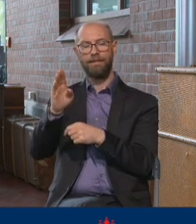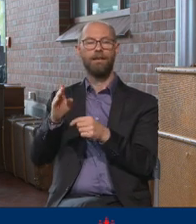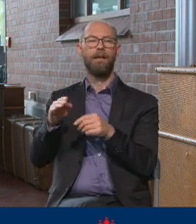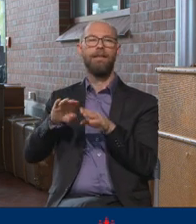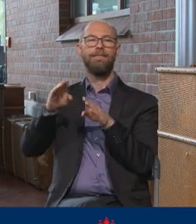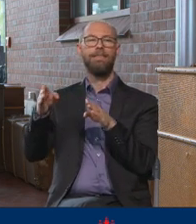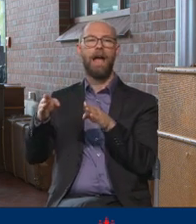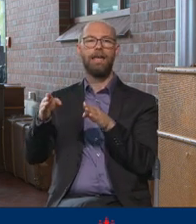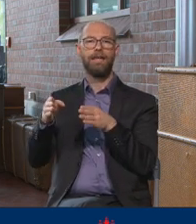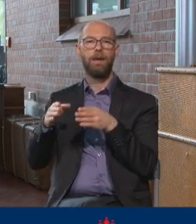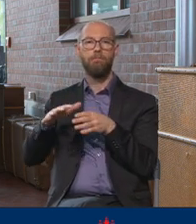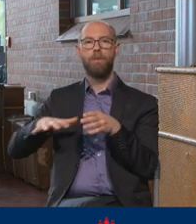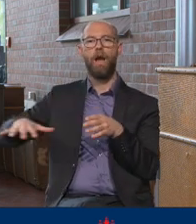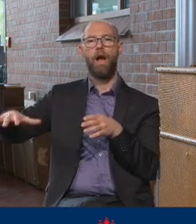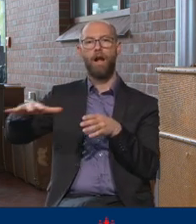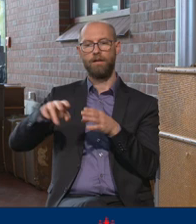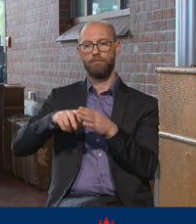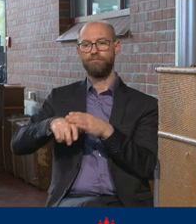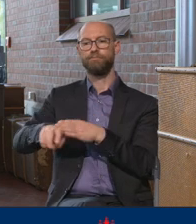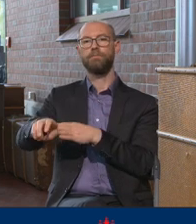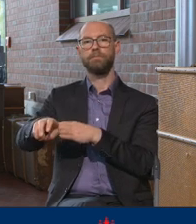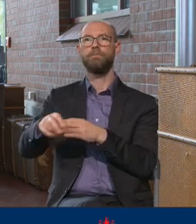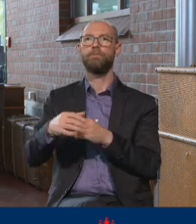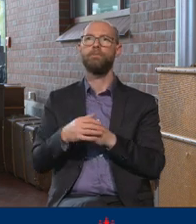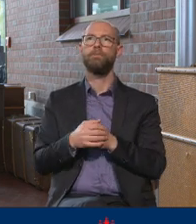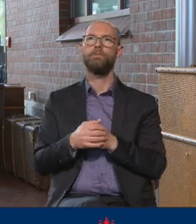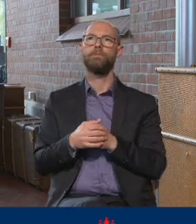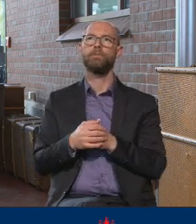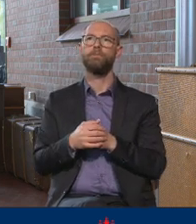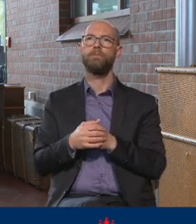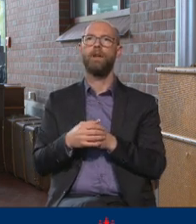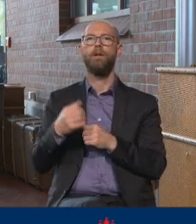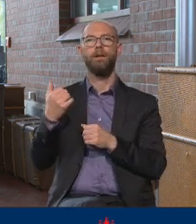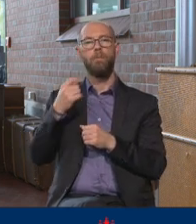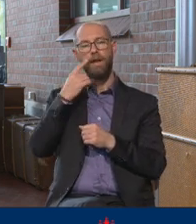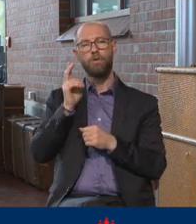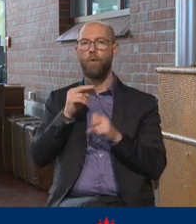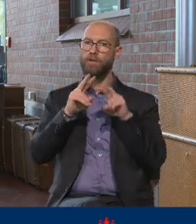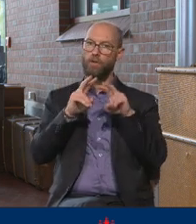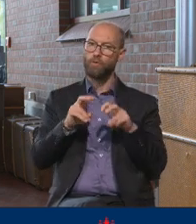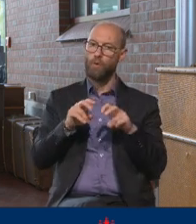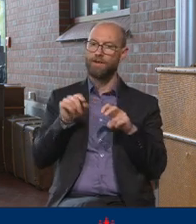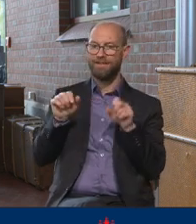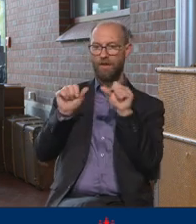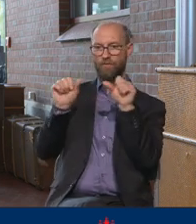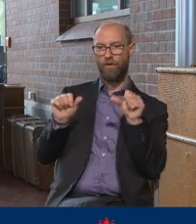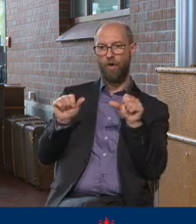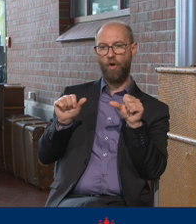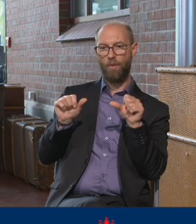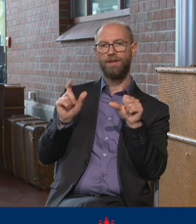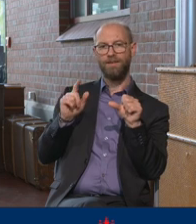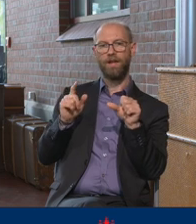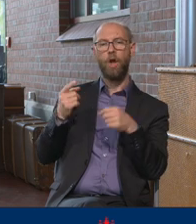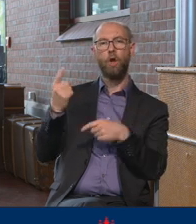wir sind da momentan noch in der konkreten untersuchung weil es in dieser variante natürlich etwas schwieriger ist die denkmalgeschützten soll